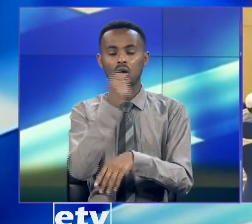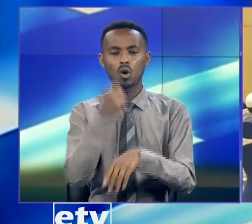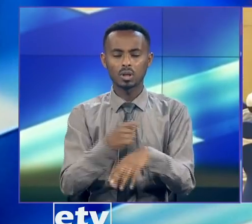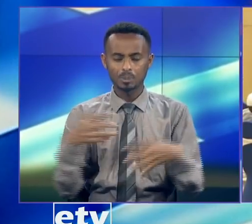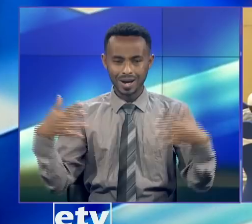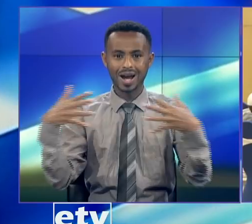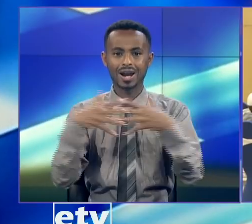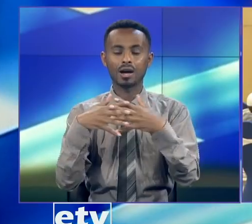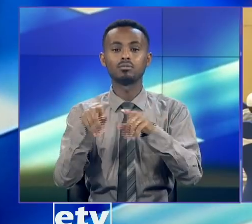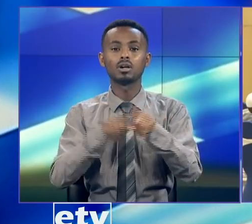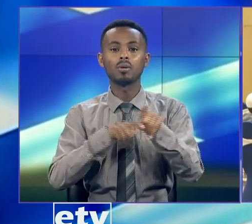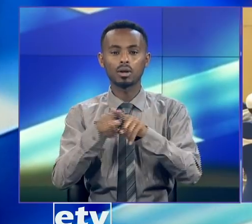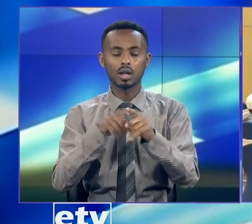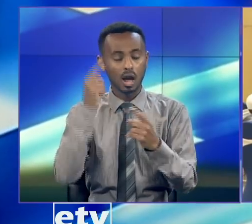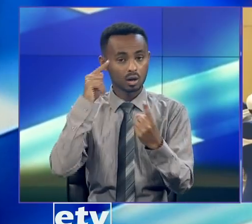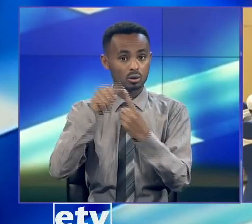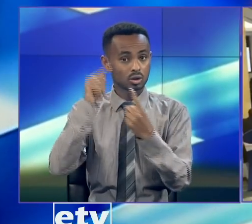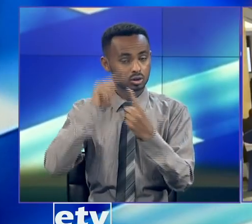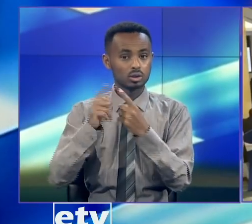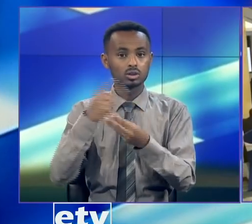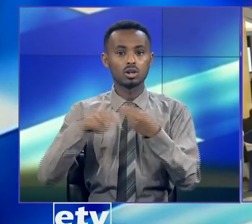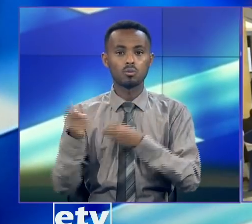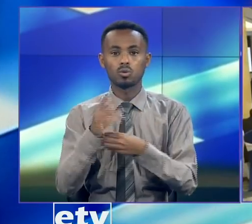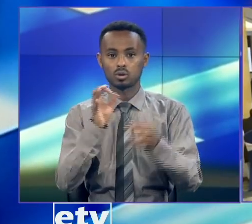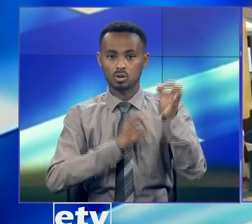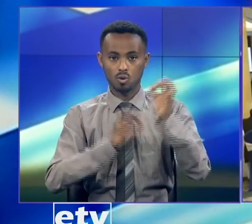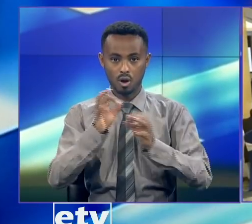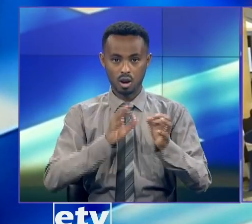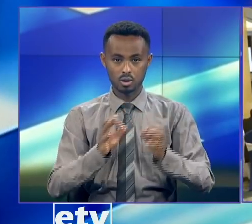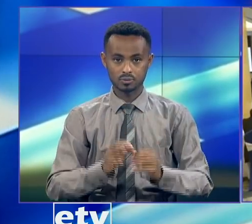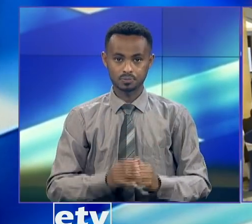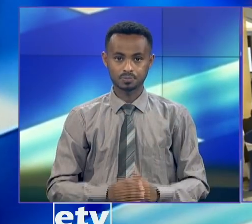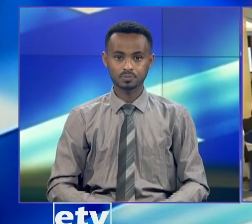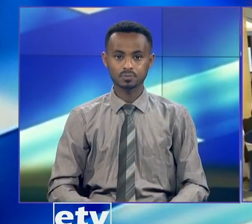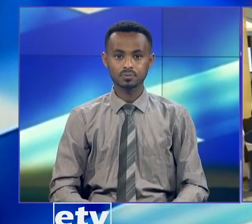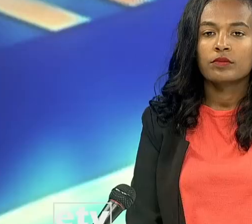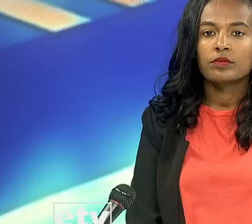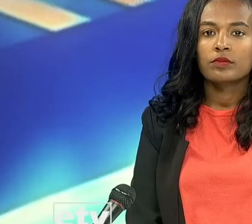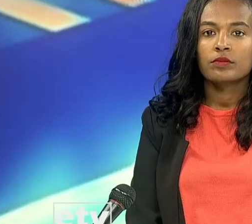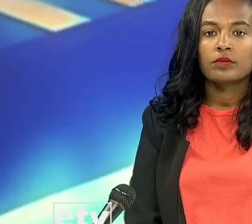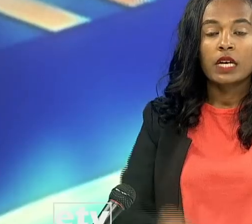በጋራ መግባባት ያቀዱት እቅድ ስለመሆኑ ተጠቁሟል